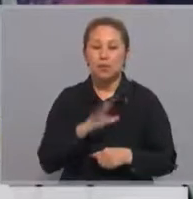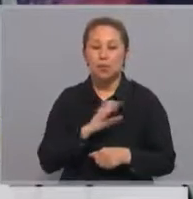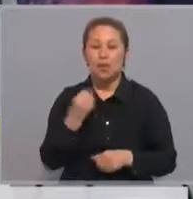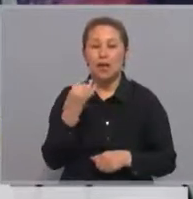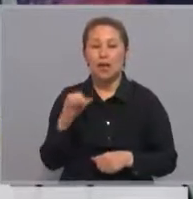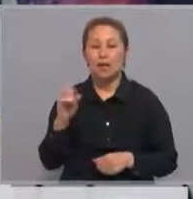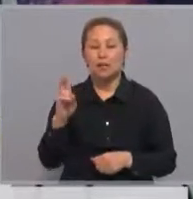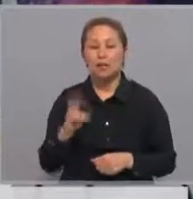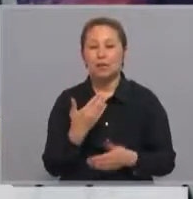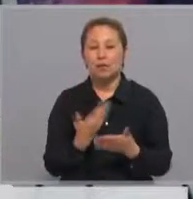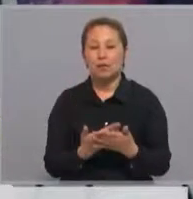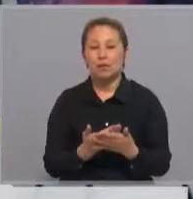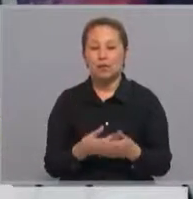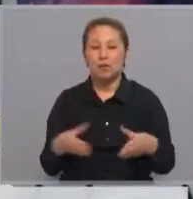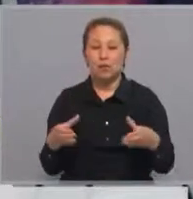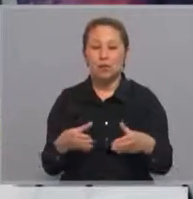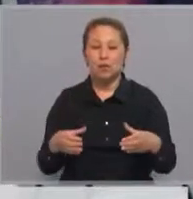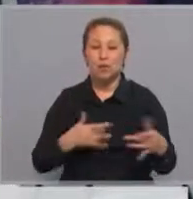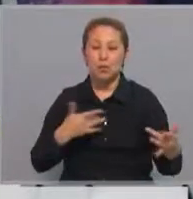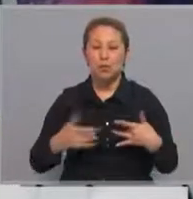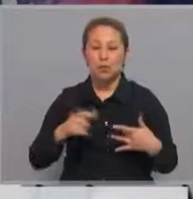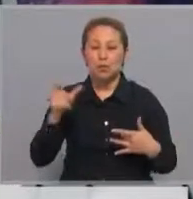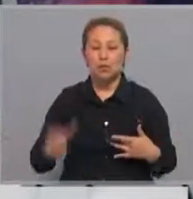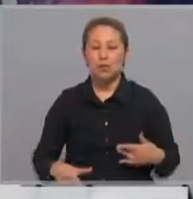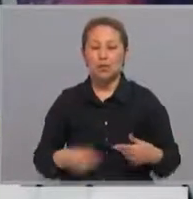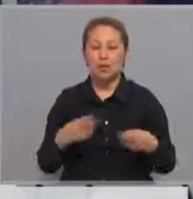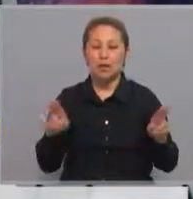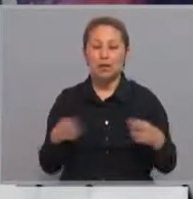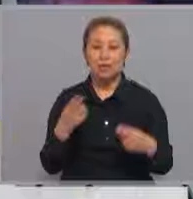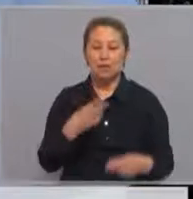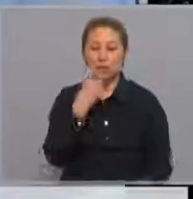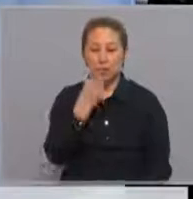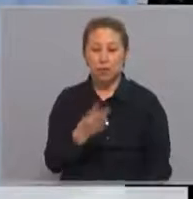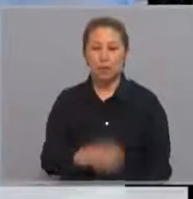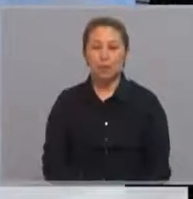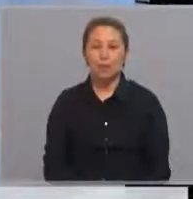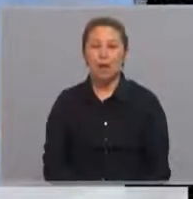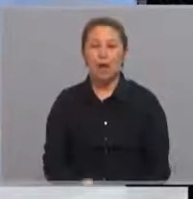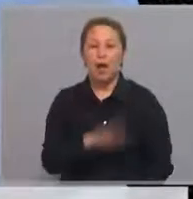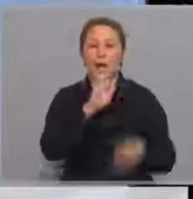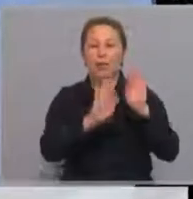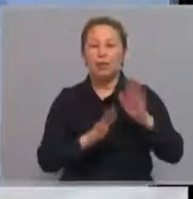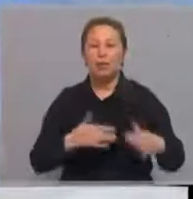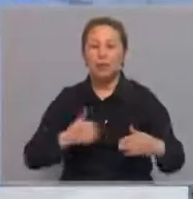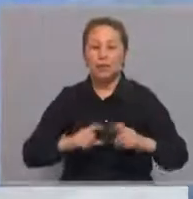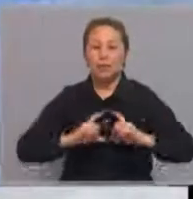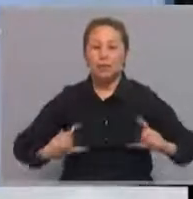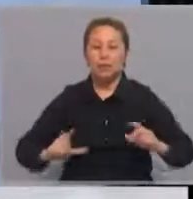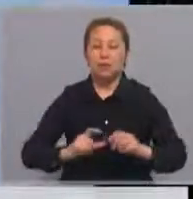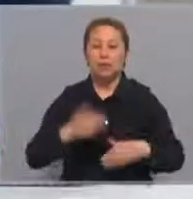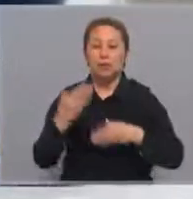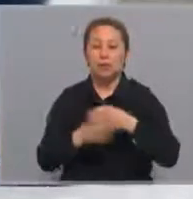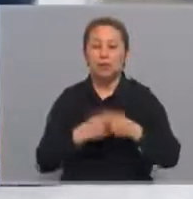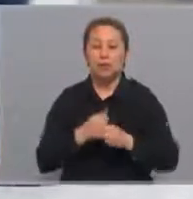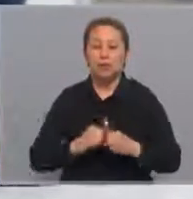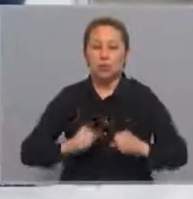Аида Байгелованың сияқты өнерпаздардың концертін тамашалайды. Мәдени шаралар соңы спортпен ұласады. Мұнда Маңғыстау